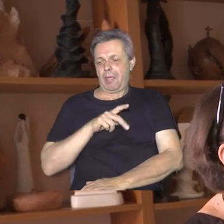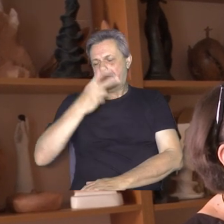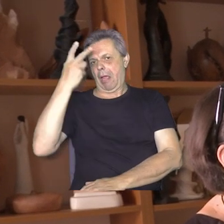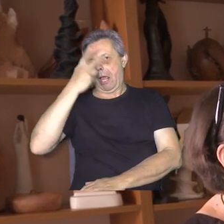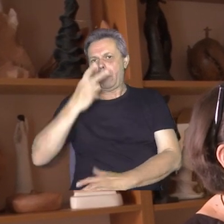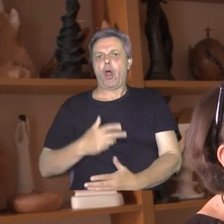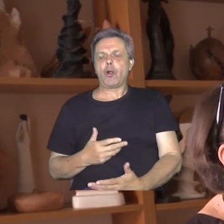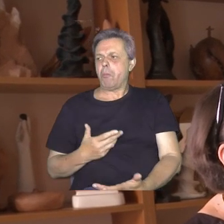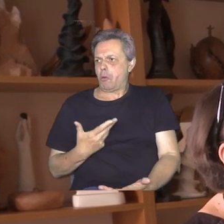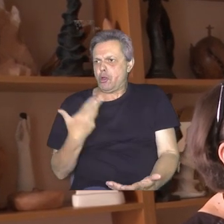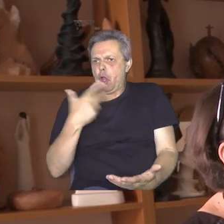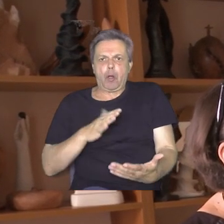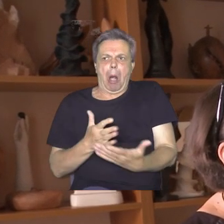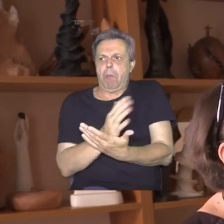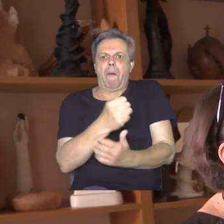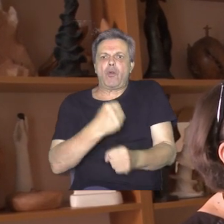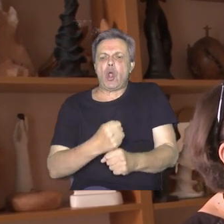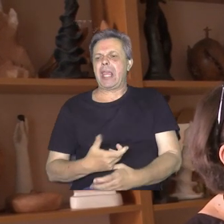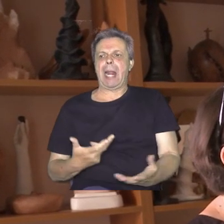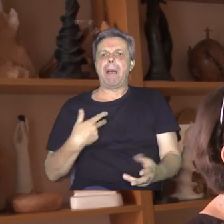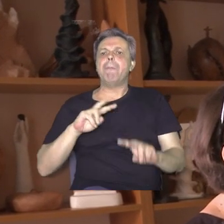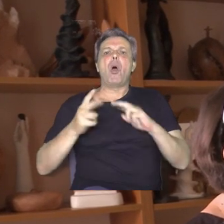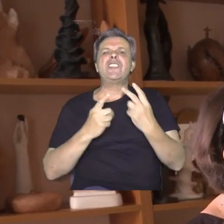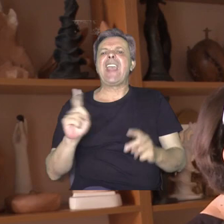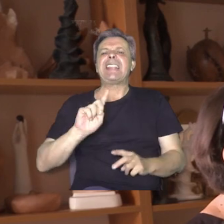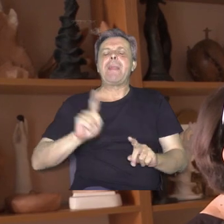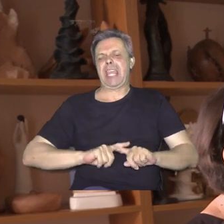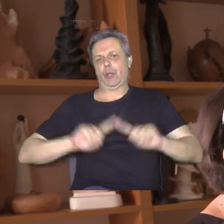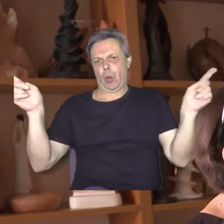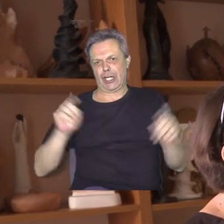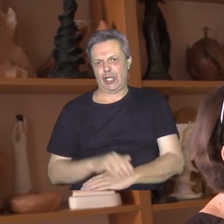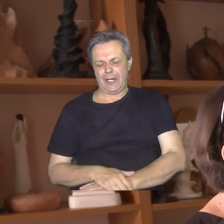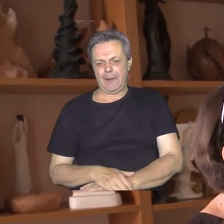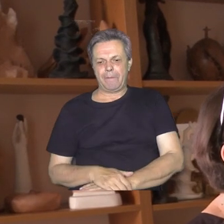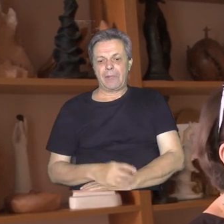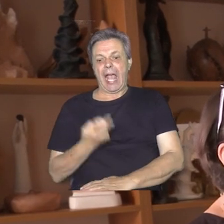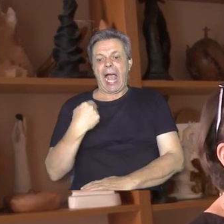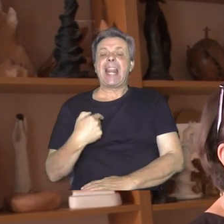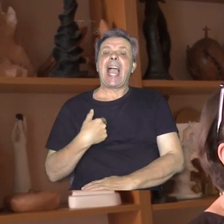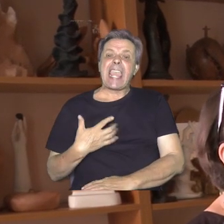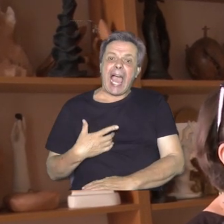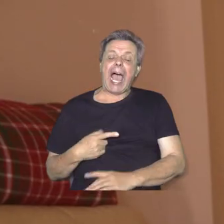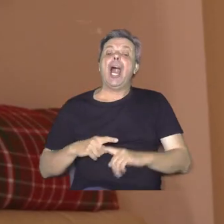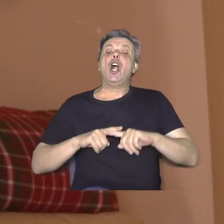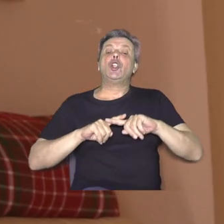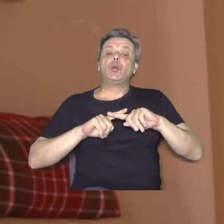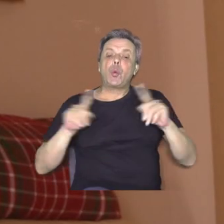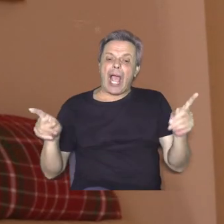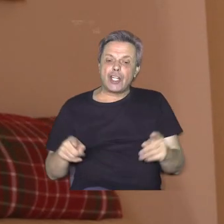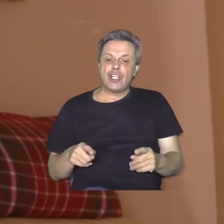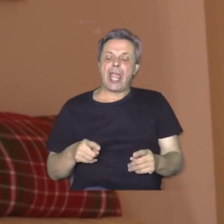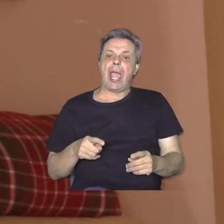i normalno funkcioniram. Moj svijet nije drugačiji, ali ga ja